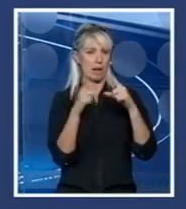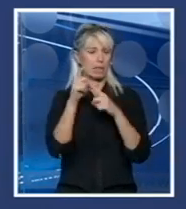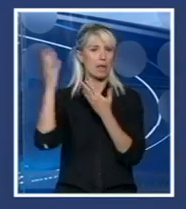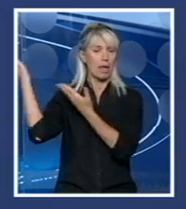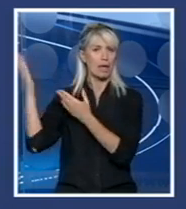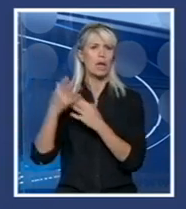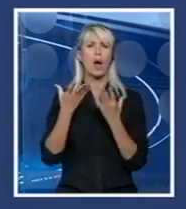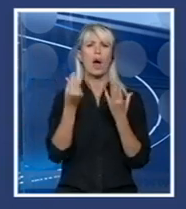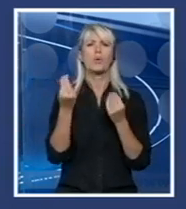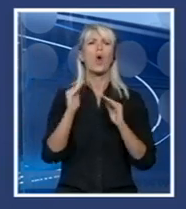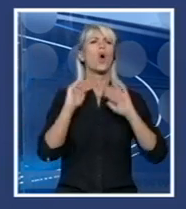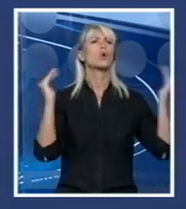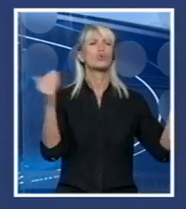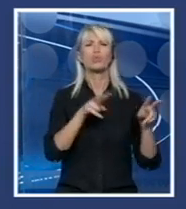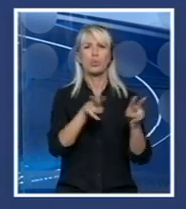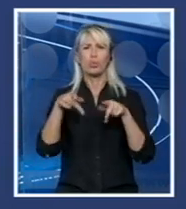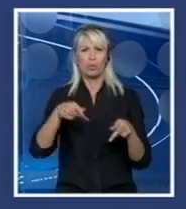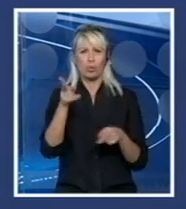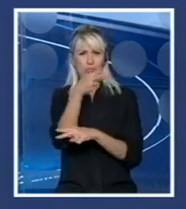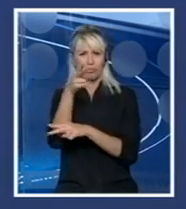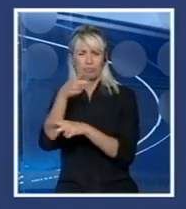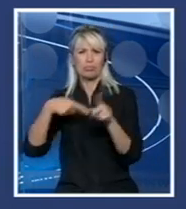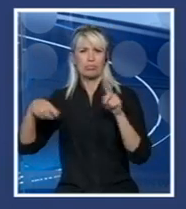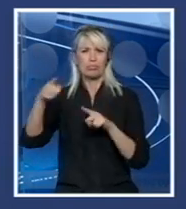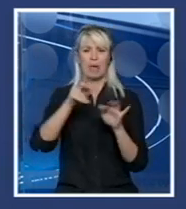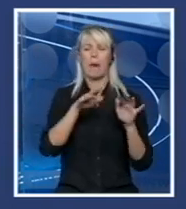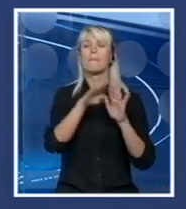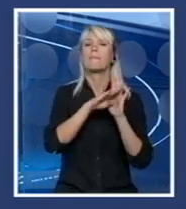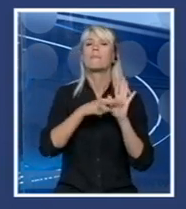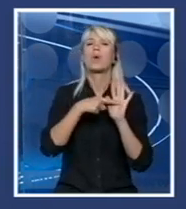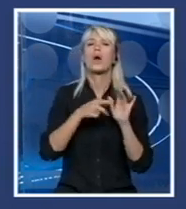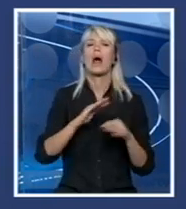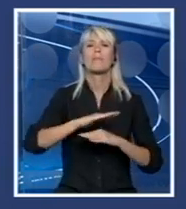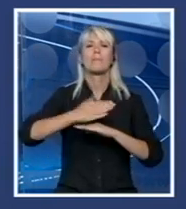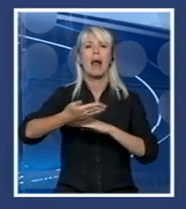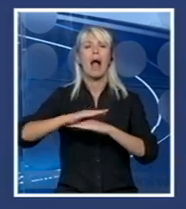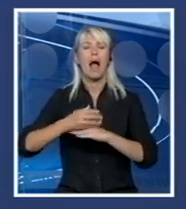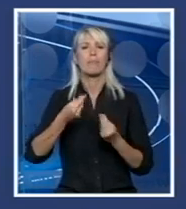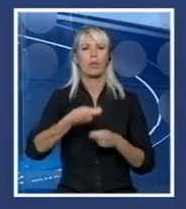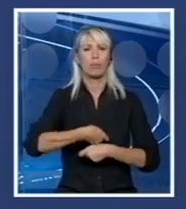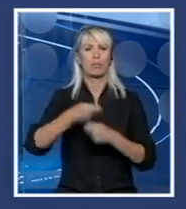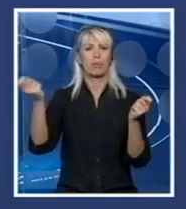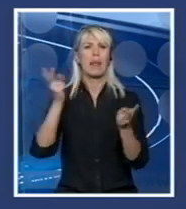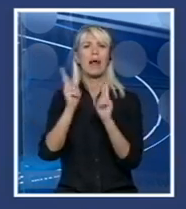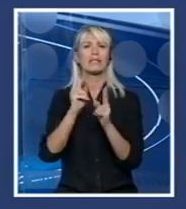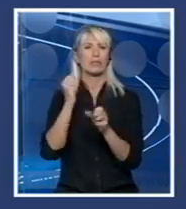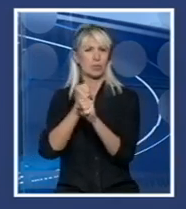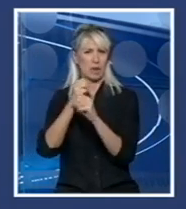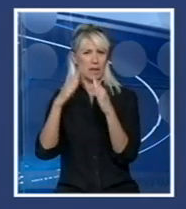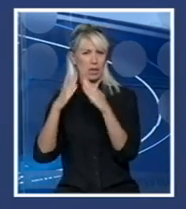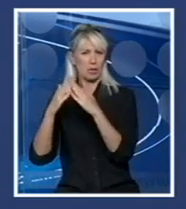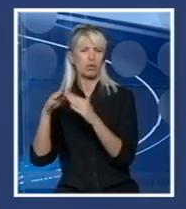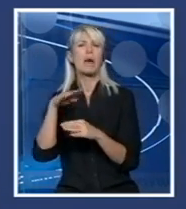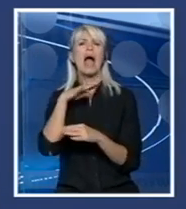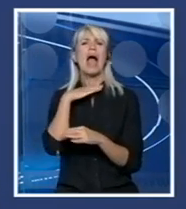nalaze sa onim softverima koji smo dobili od UNICEF-a, koji su ugrađeni u laptopovi, podeljene nastavnice koje snimaju od kuće. Ne znam, geografiju